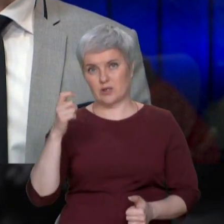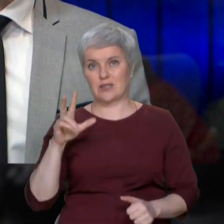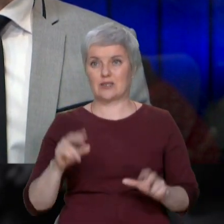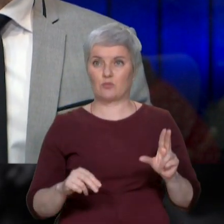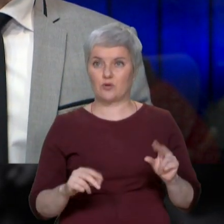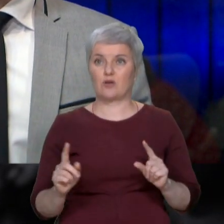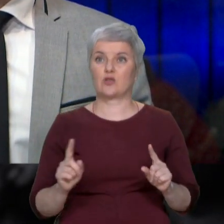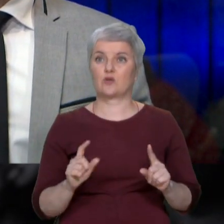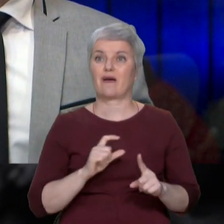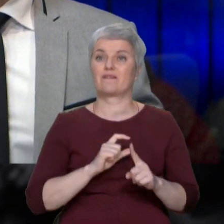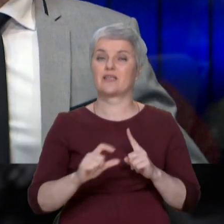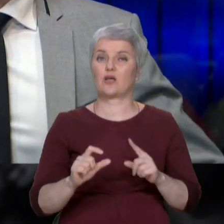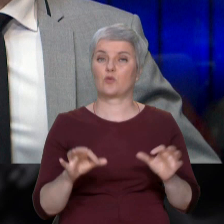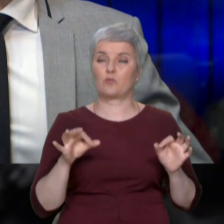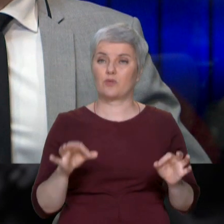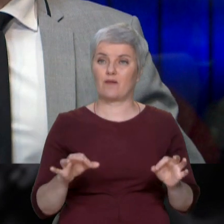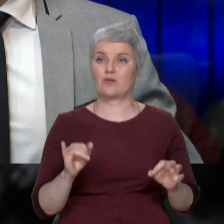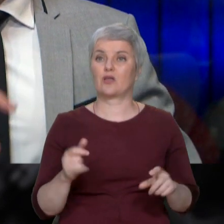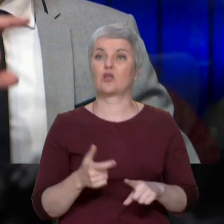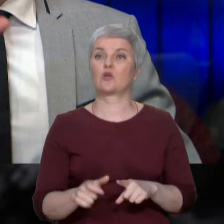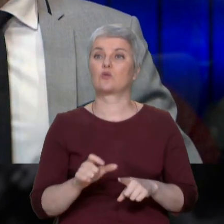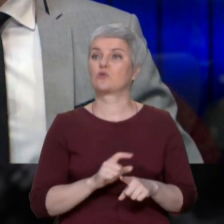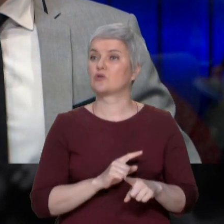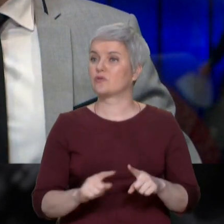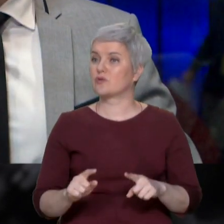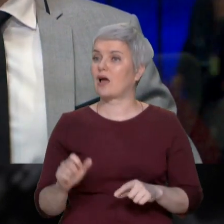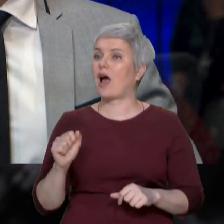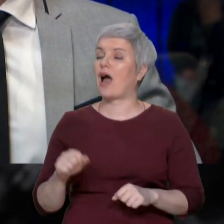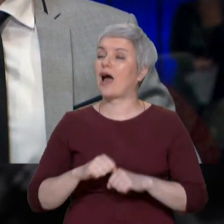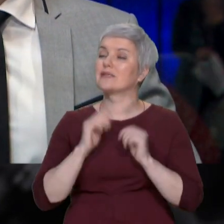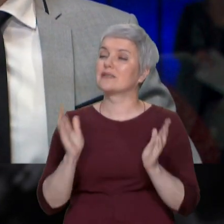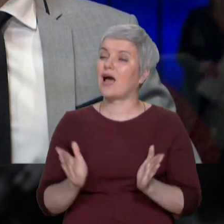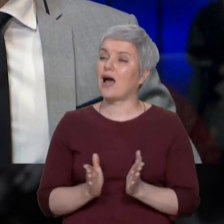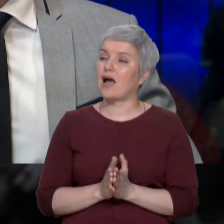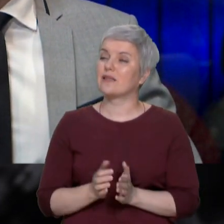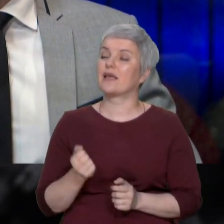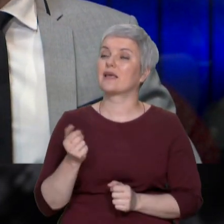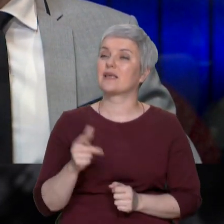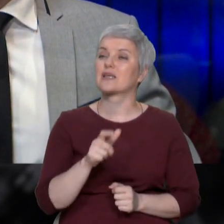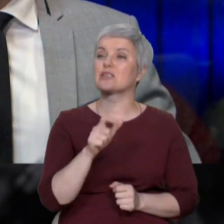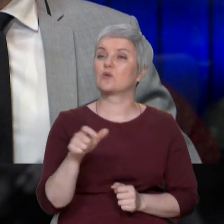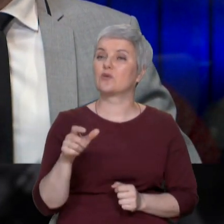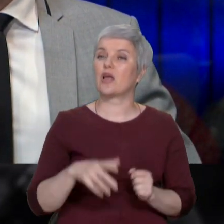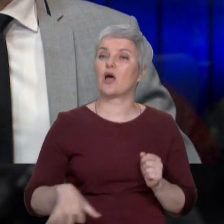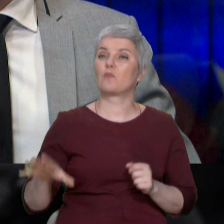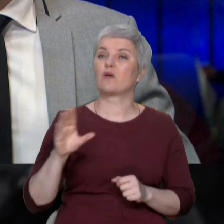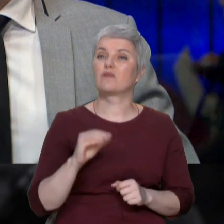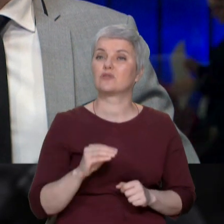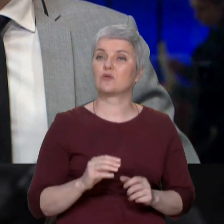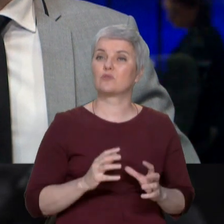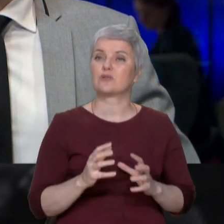що вони відреагують правильно і дуже швидко, оперативно. А загальна кількість людей по всьому світу скільки доєдналось?